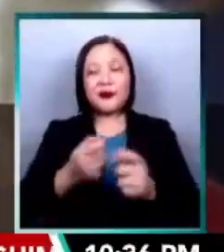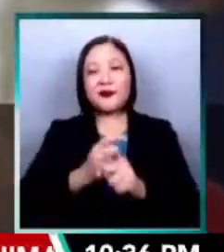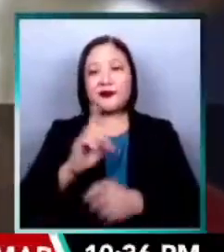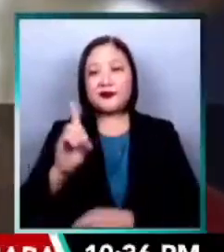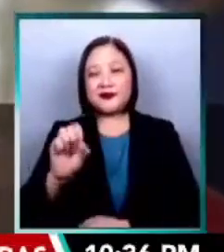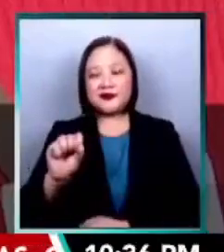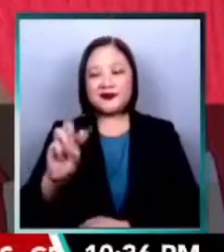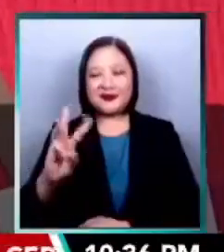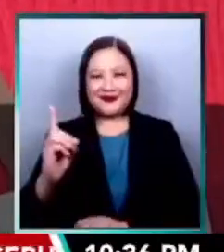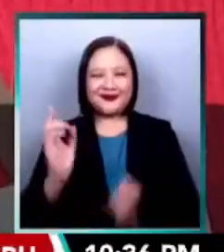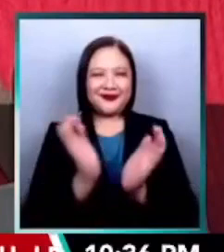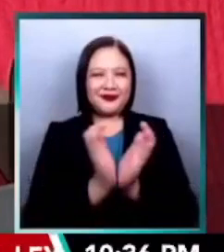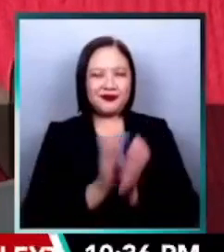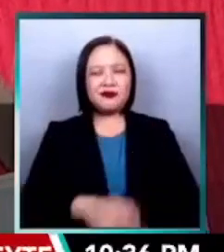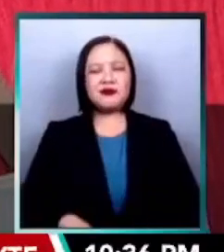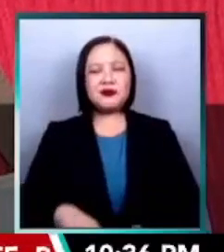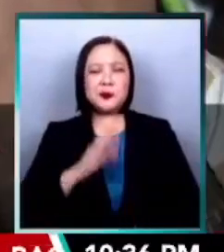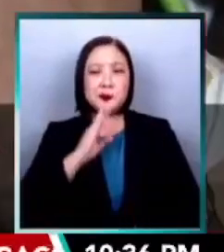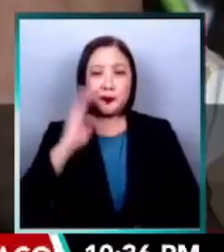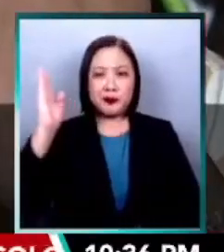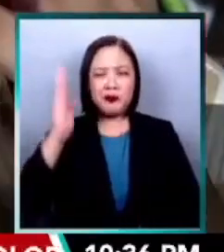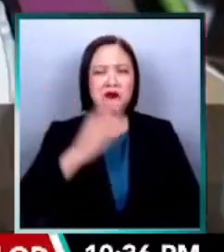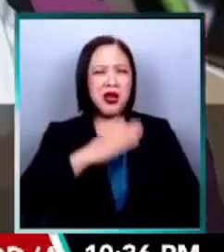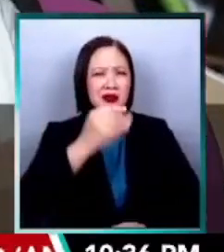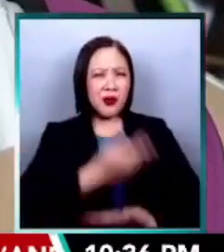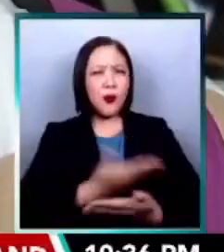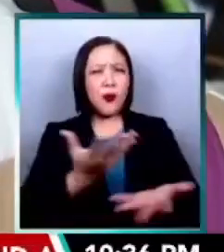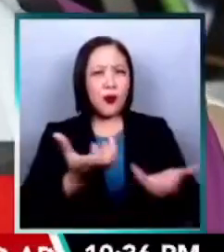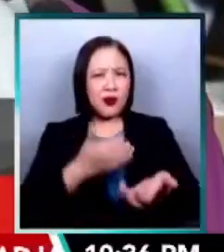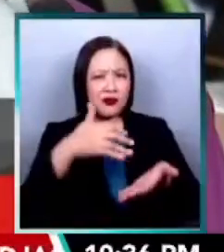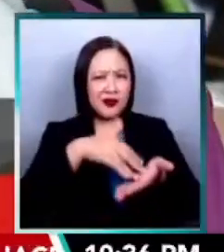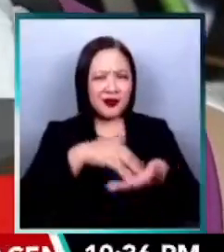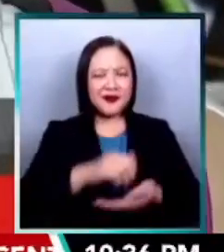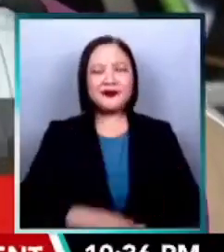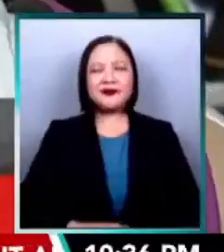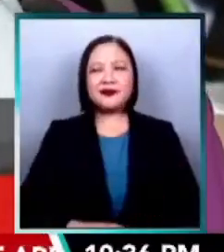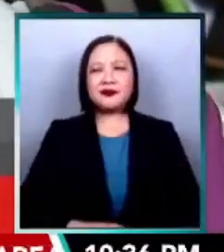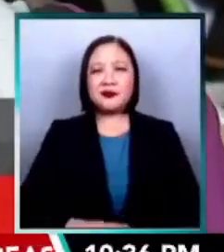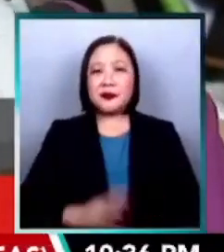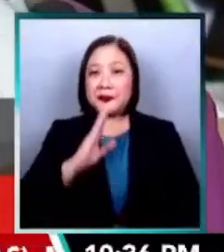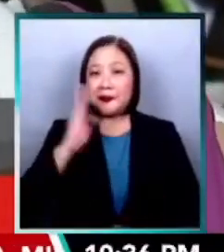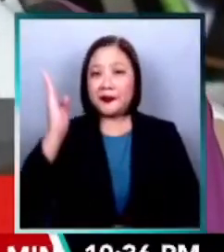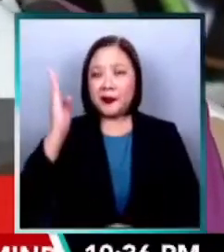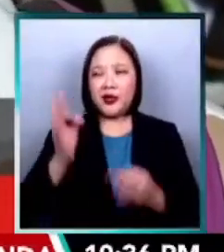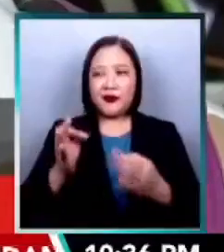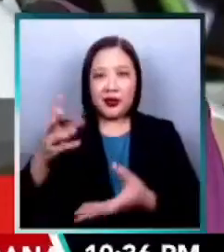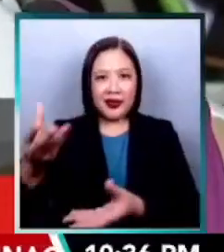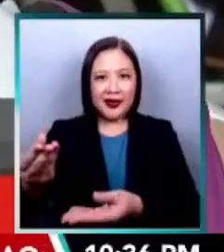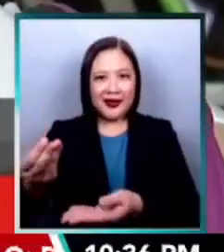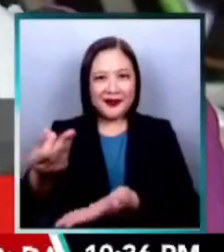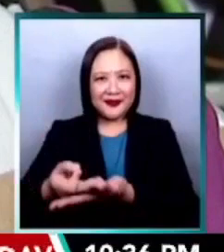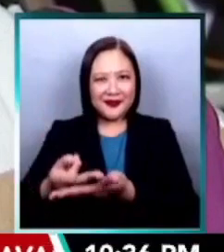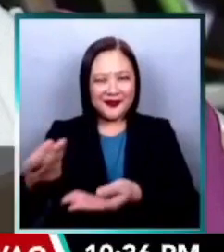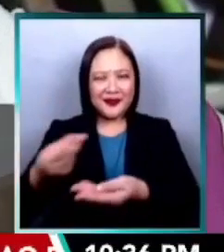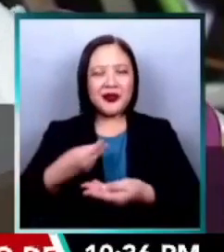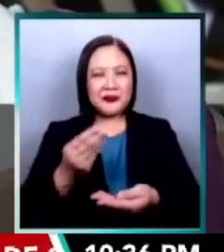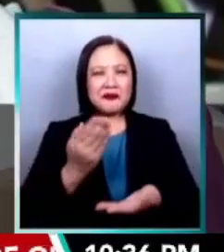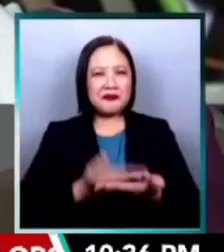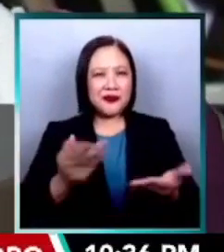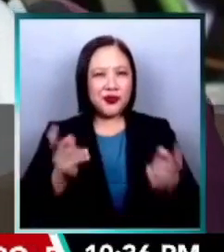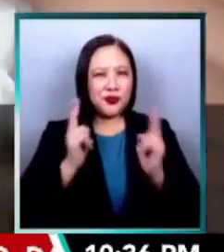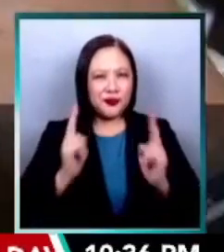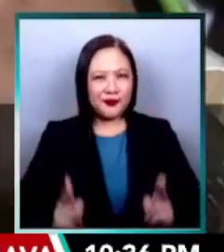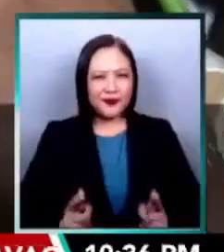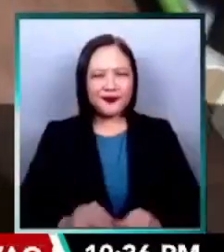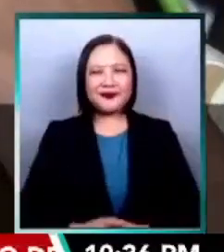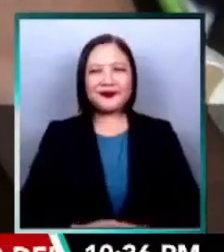ng anak ko mag-aaral. Malaking tulong po kung sakasakali. Bala ko po kapag nakuha ko po yung ganong kalaking pera, isibibili ko po siya ng uniform. Tsaka po